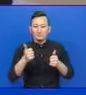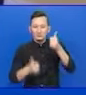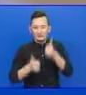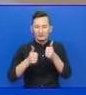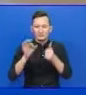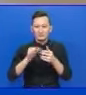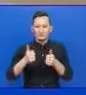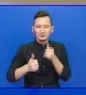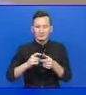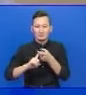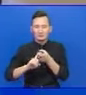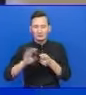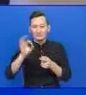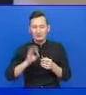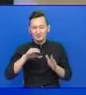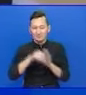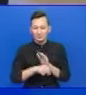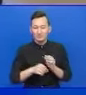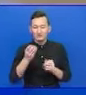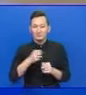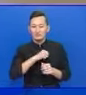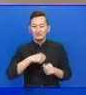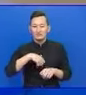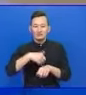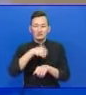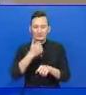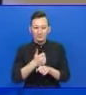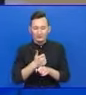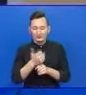дейді былайша айтқанда. Бас кейіпкеріміз